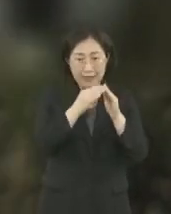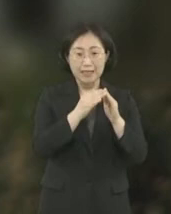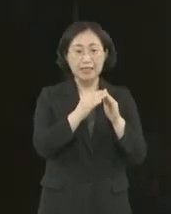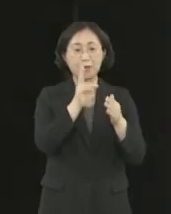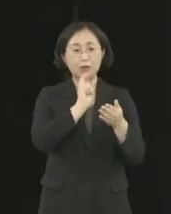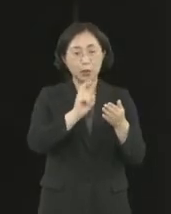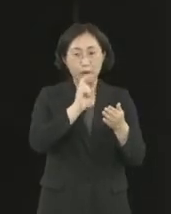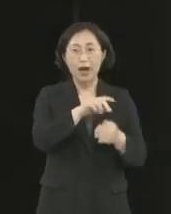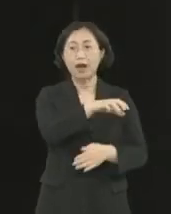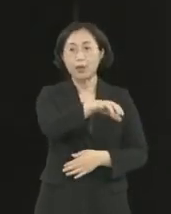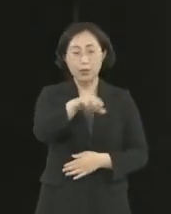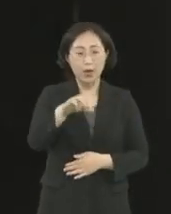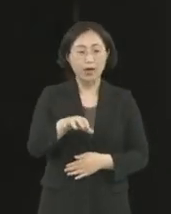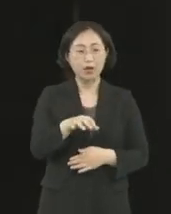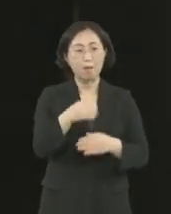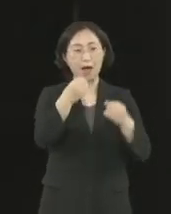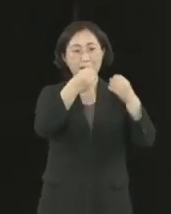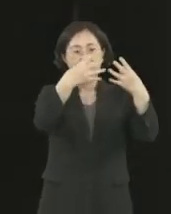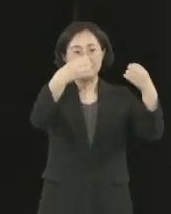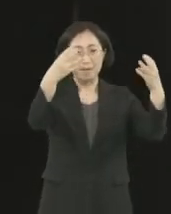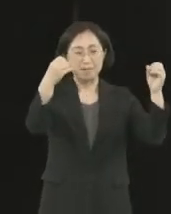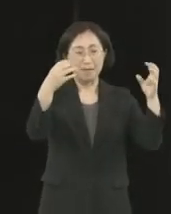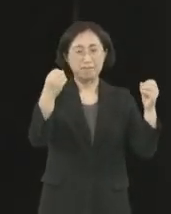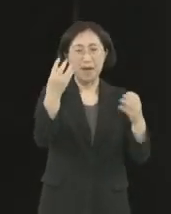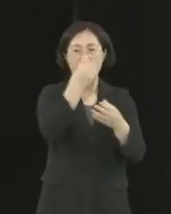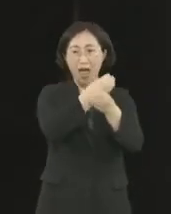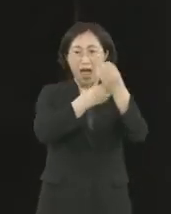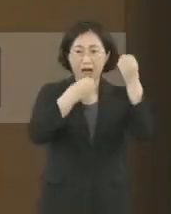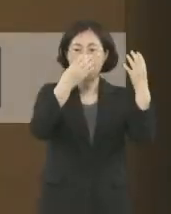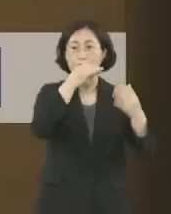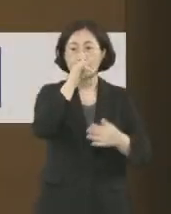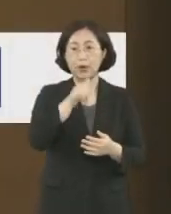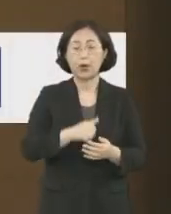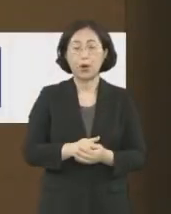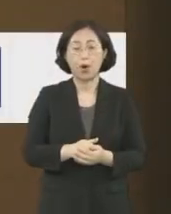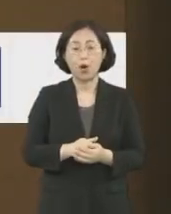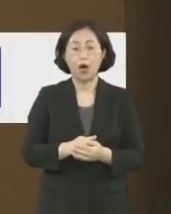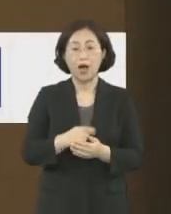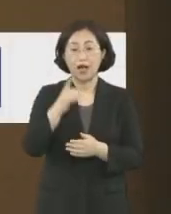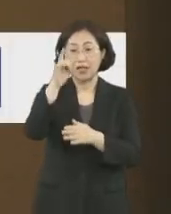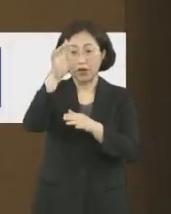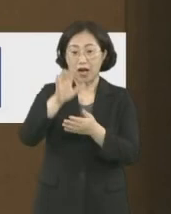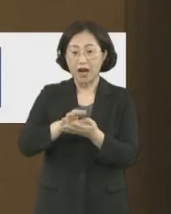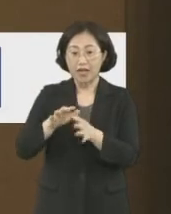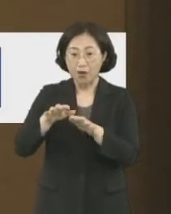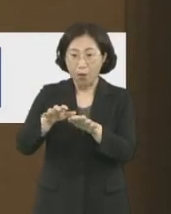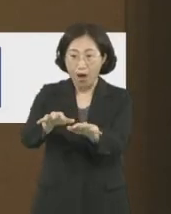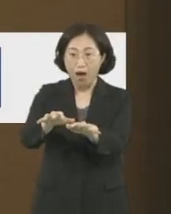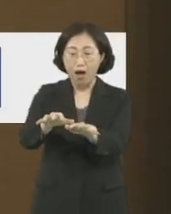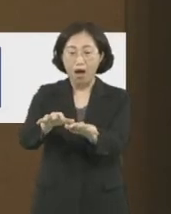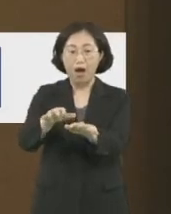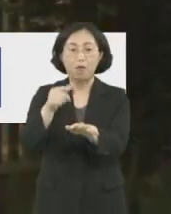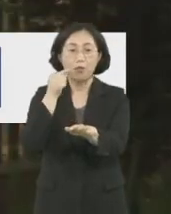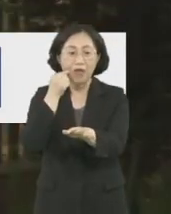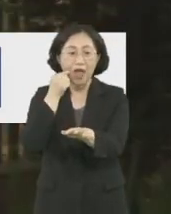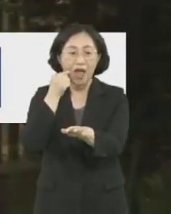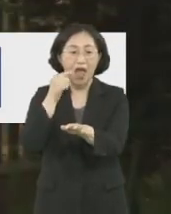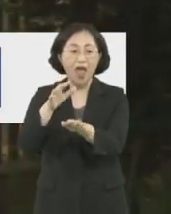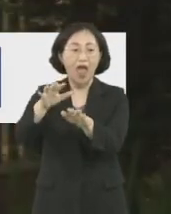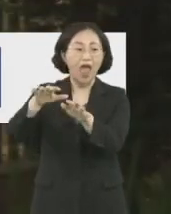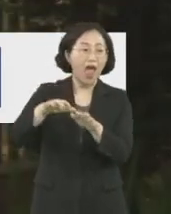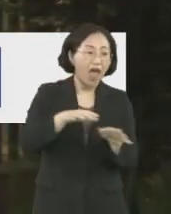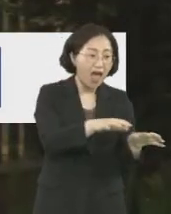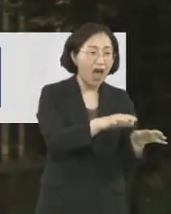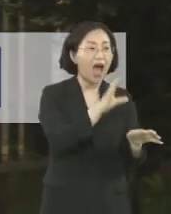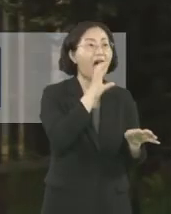문을 열면서 불야성을 이루고 있습니다 천안에 원정 융 차단으로 수도권에서 아사를 찾는 풍선 효과가